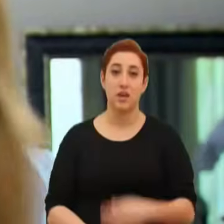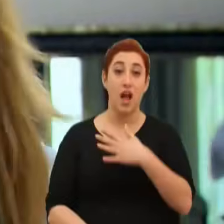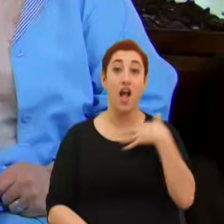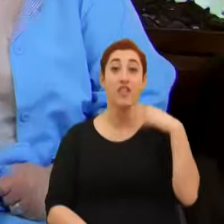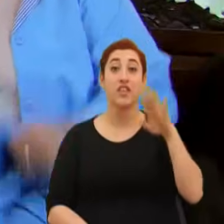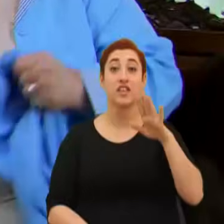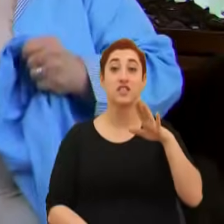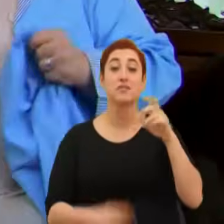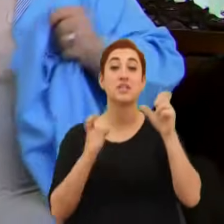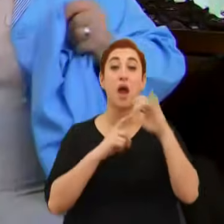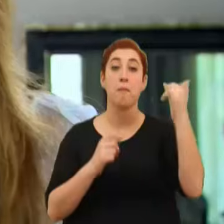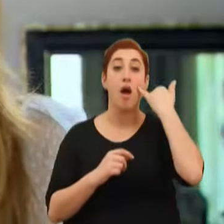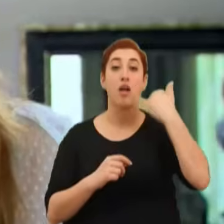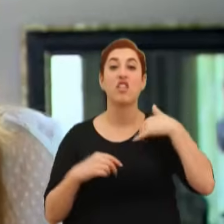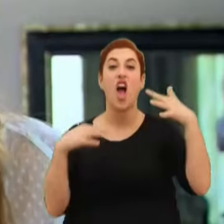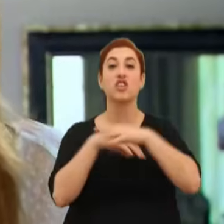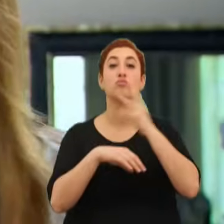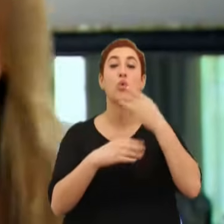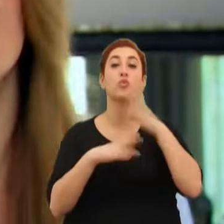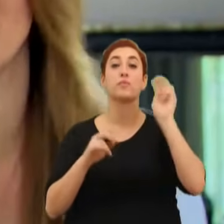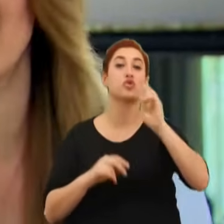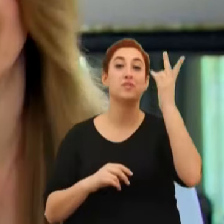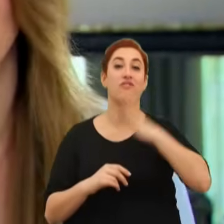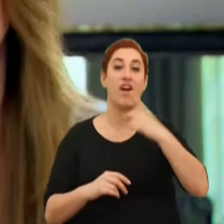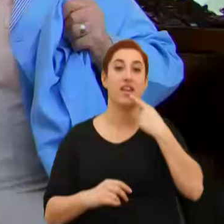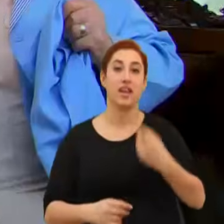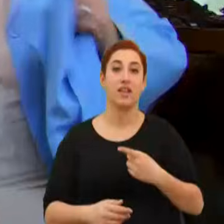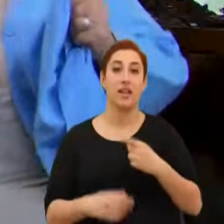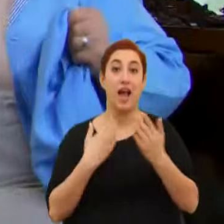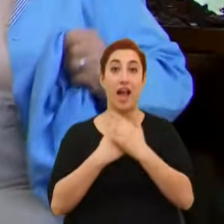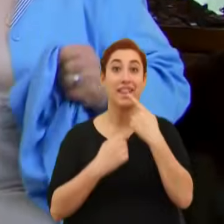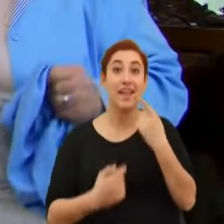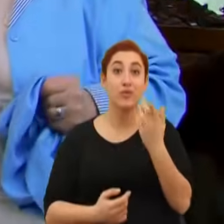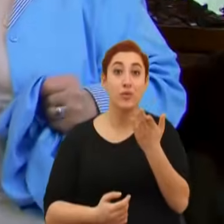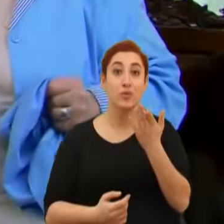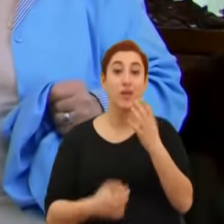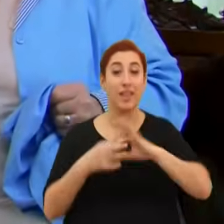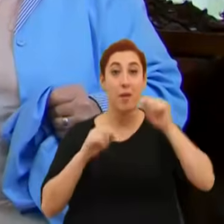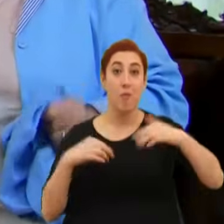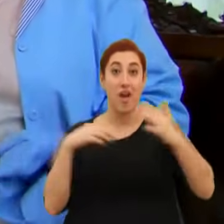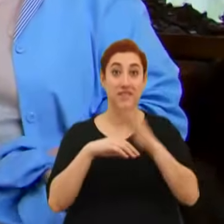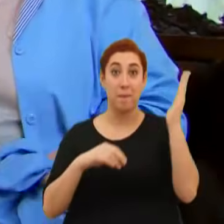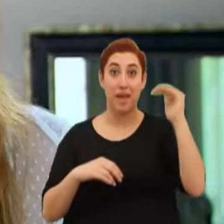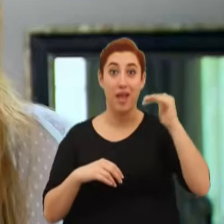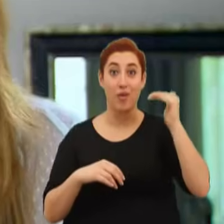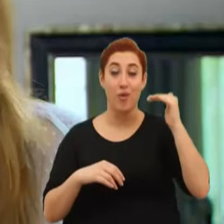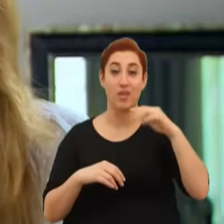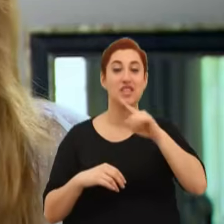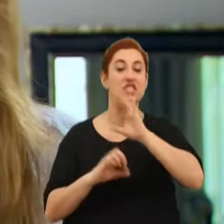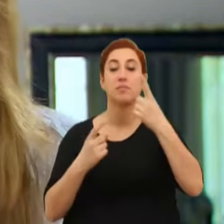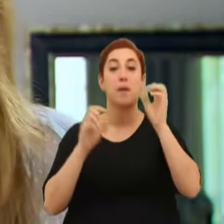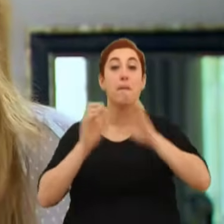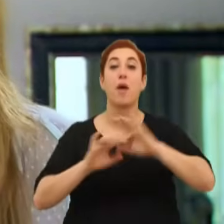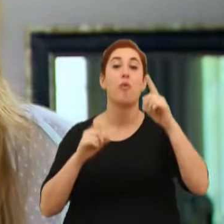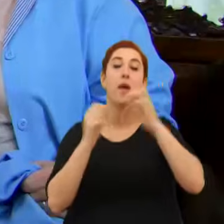Badire. Aniş kocam, Sarpış kom aradı. Akşama çok büyük bir sürprizim var dedi. Ay ne diyorsun? Demek bu akşam geliyorlar. Sizi hiçbir